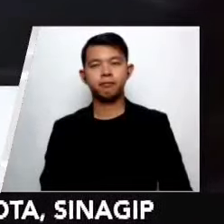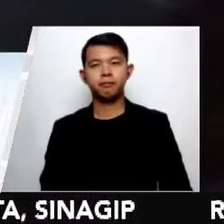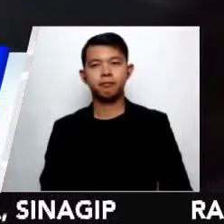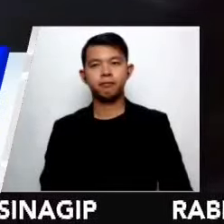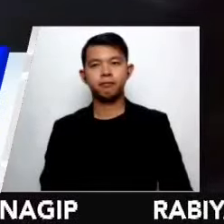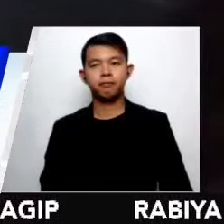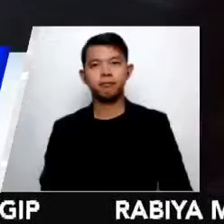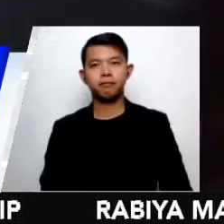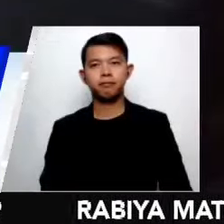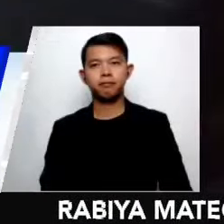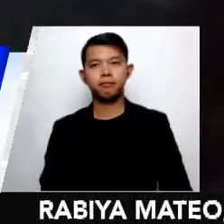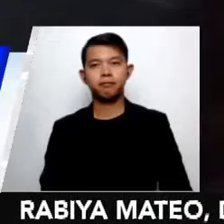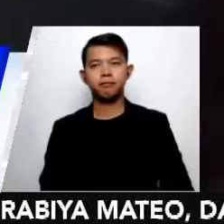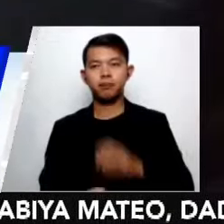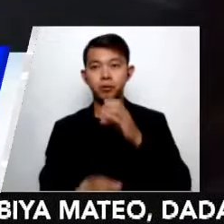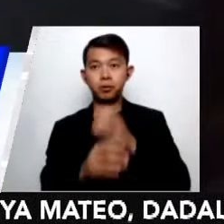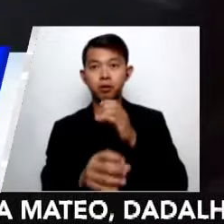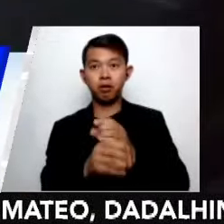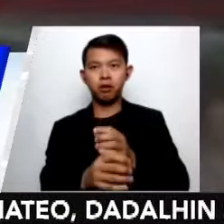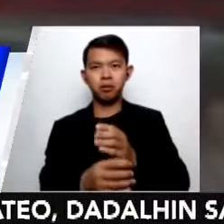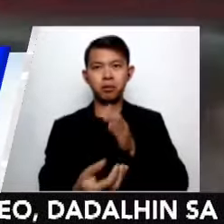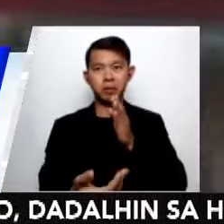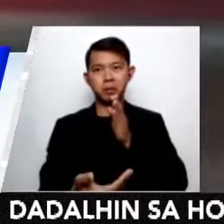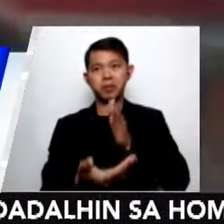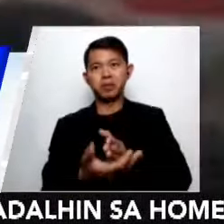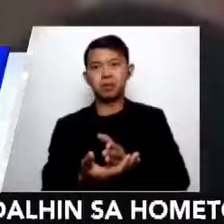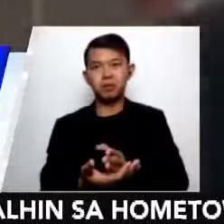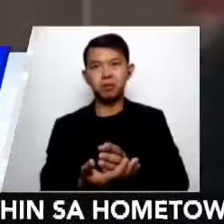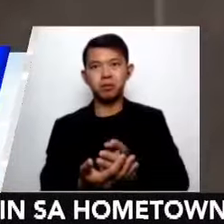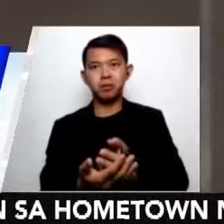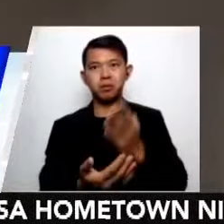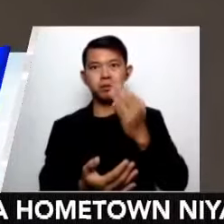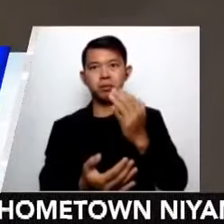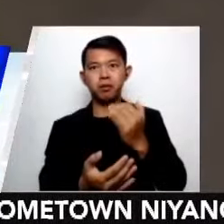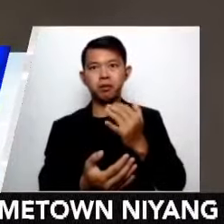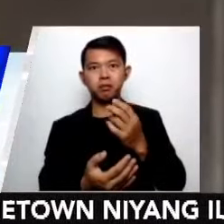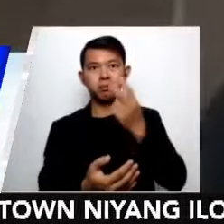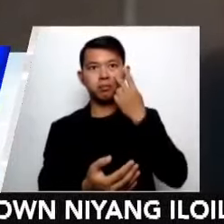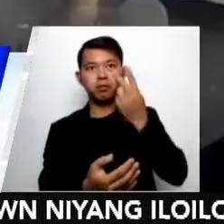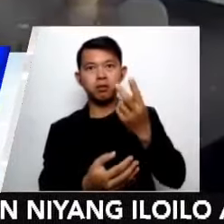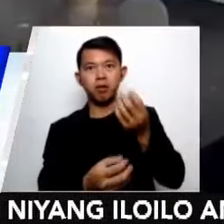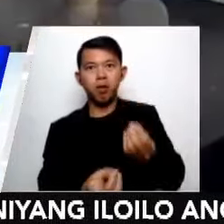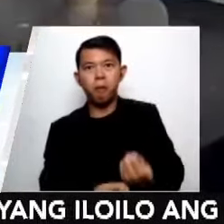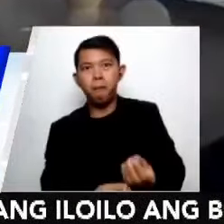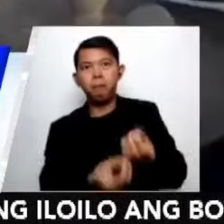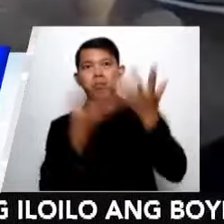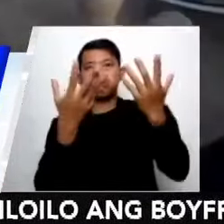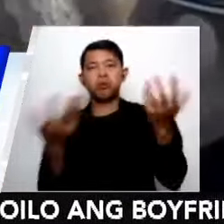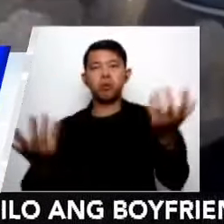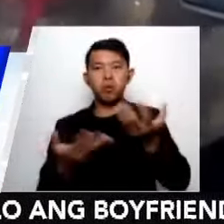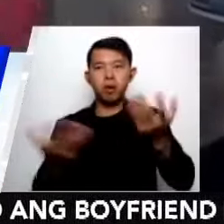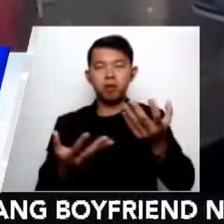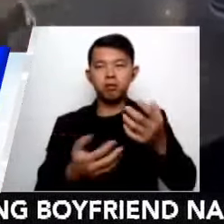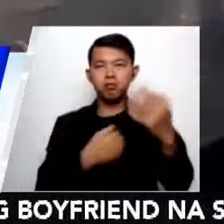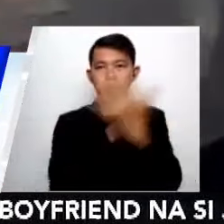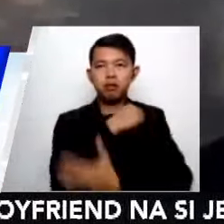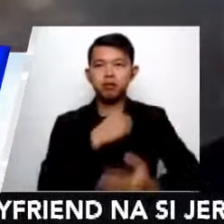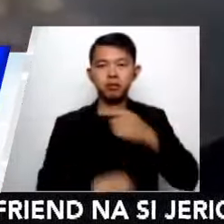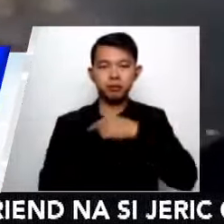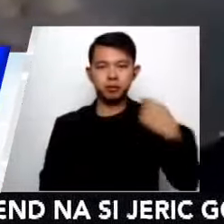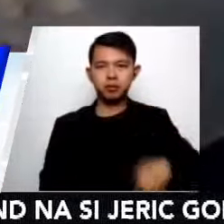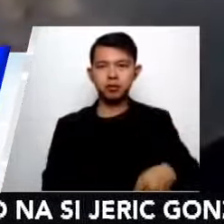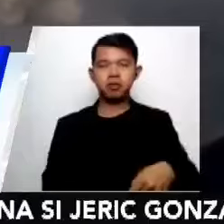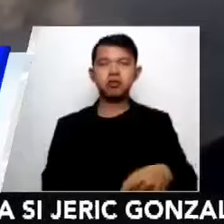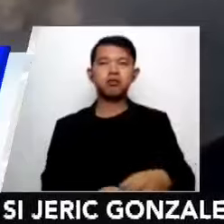Napahinto ang mga sasakyang sa malakas sa pagsabog sa isang restaurant sa China. Nasira ang ilang sasakyan at gusali habang nagkalat